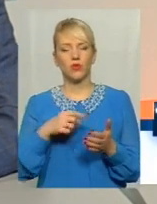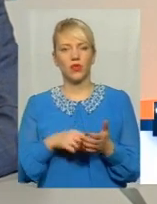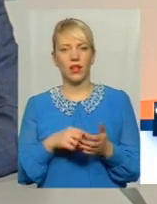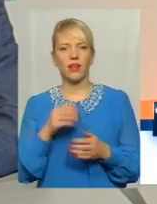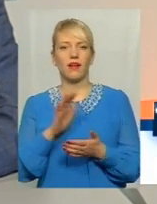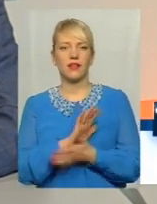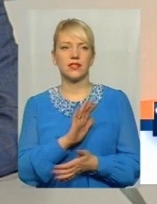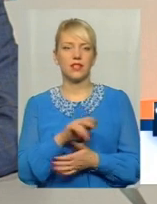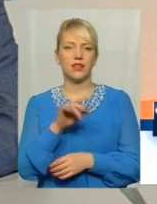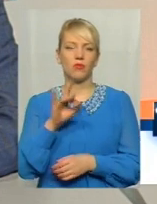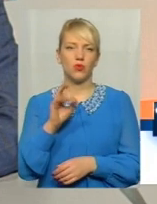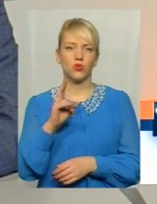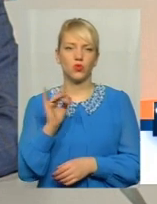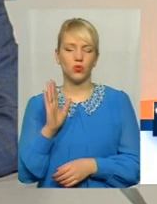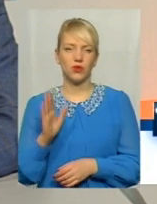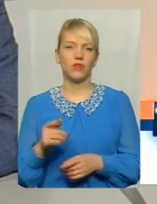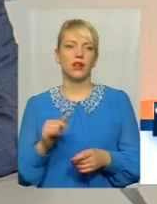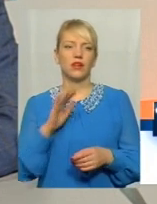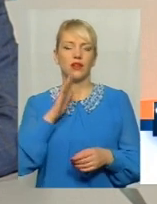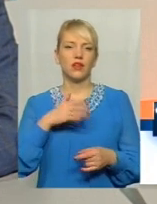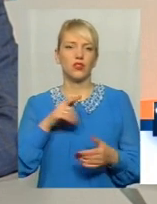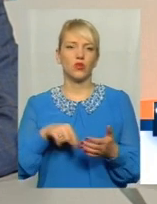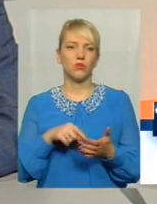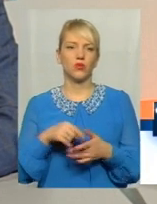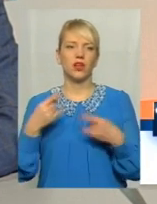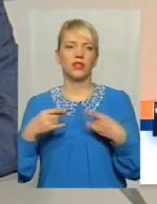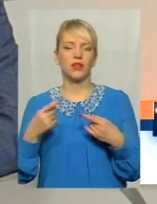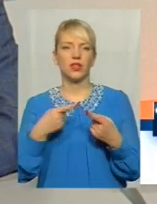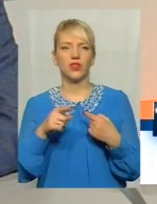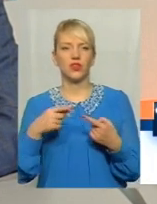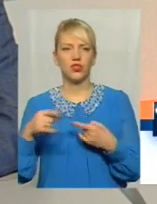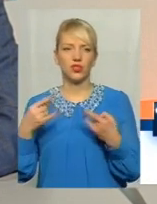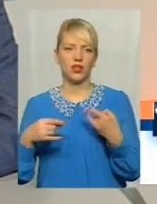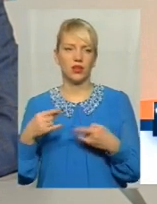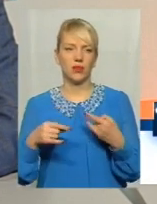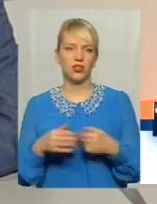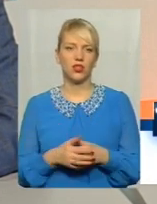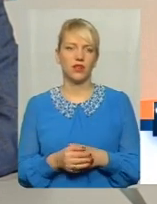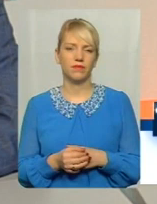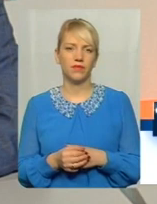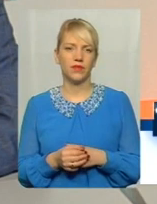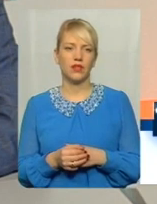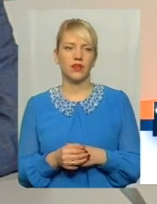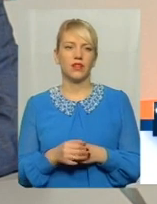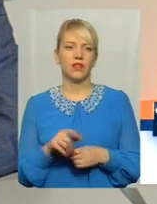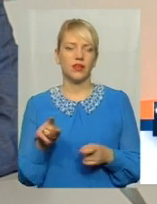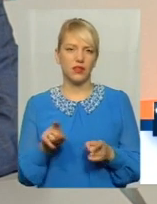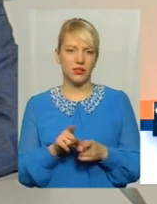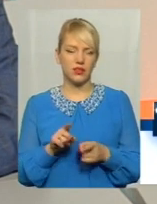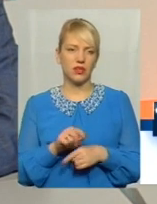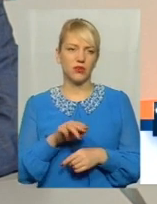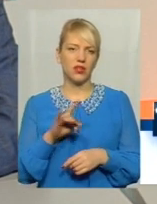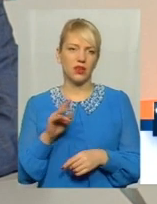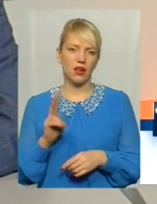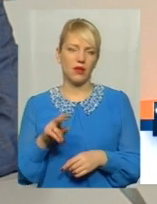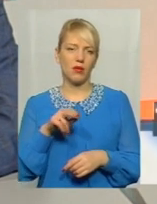і наше комунальне телебачення, і інші телебачення, в тому числі і ТРК «Поділля Центр». Ми практично